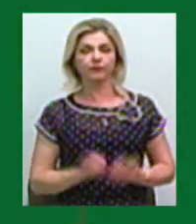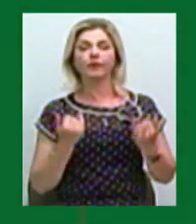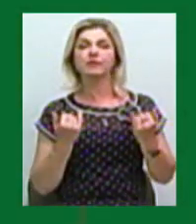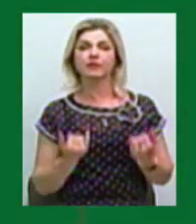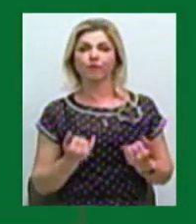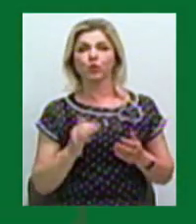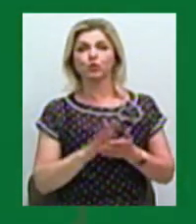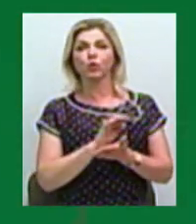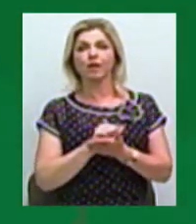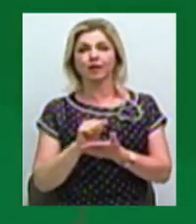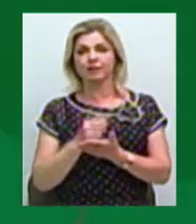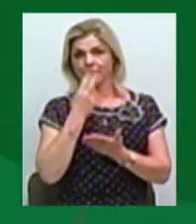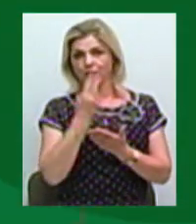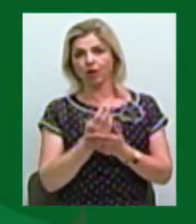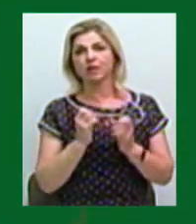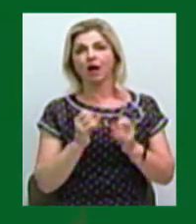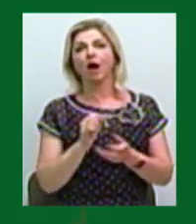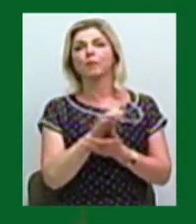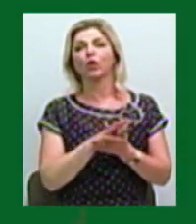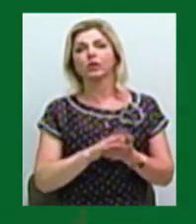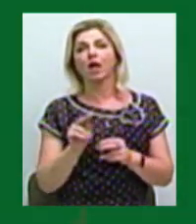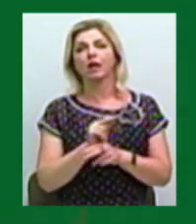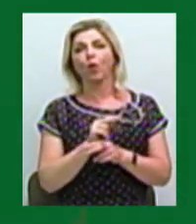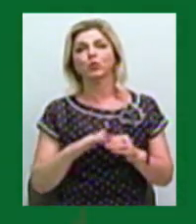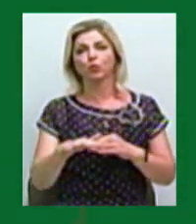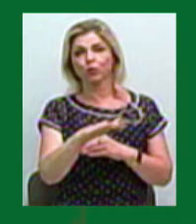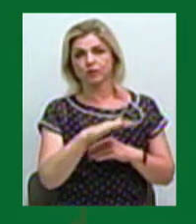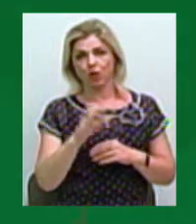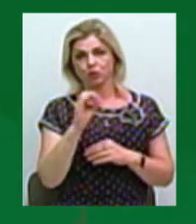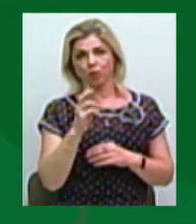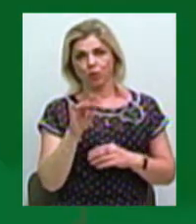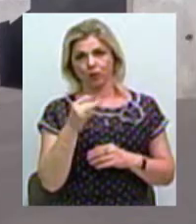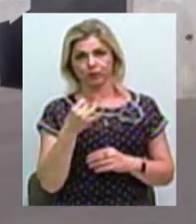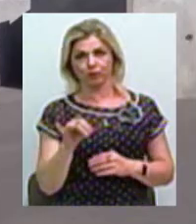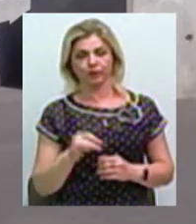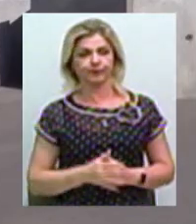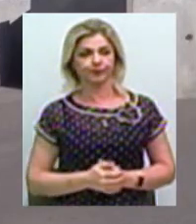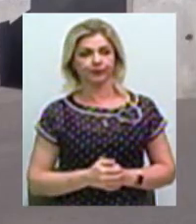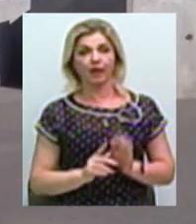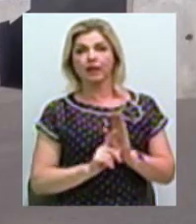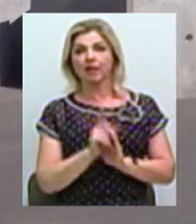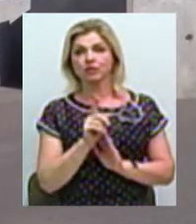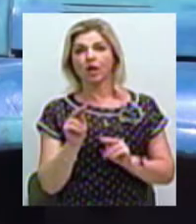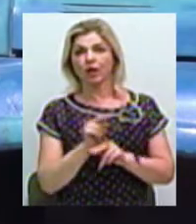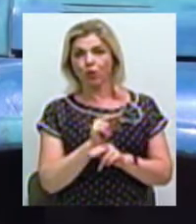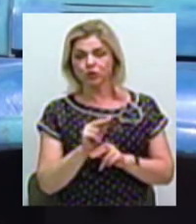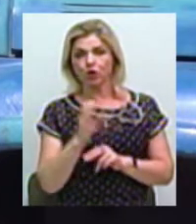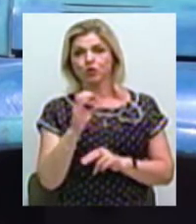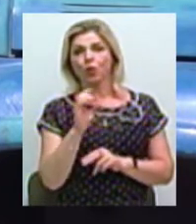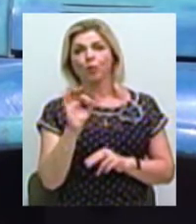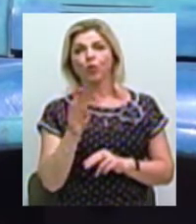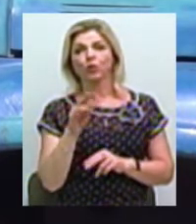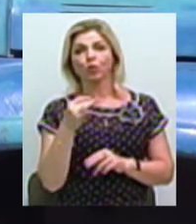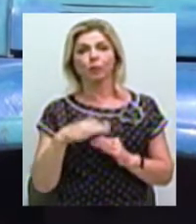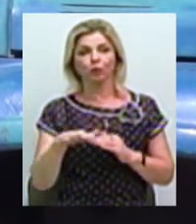Сьогодні журналістам показали, як триває реконструкція Соборної площі. Від початку реконструкції Соборної площі